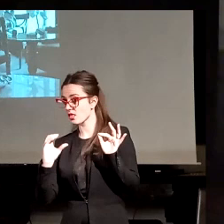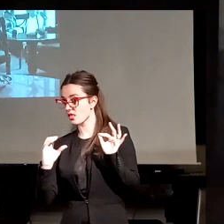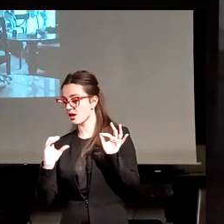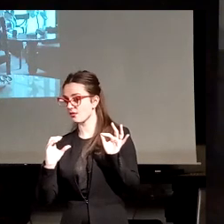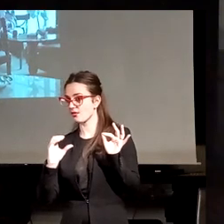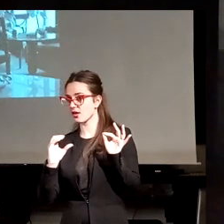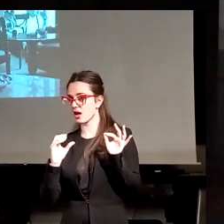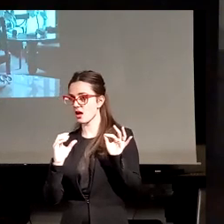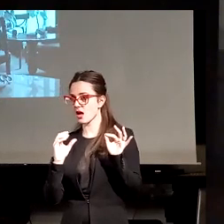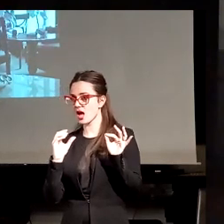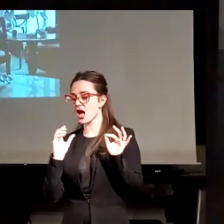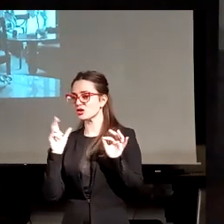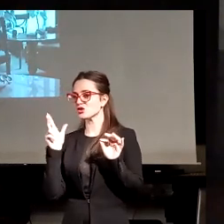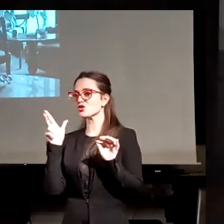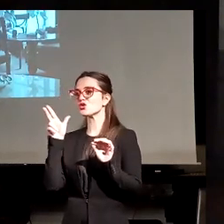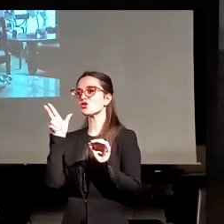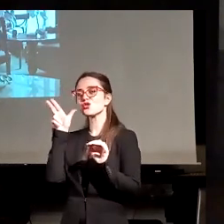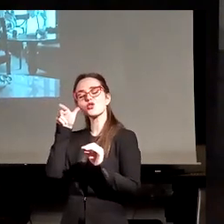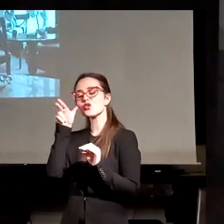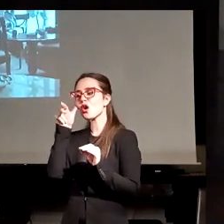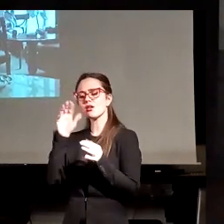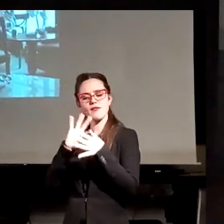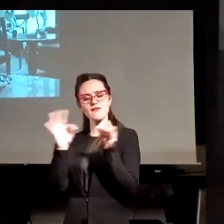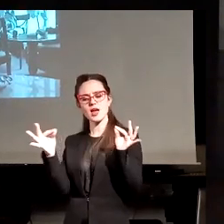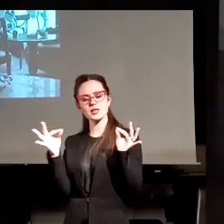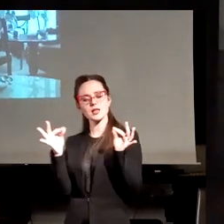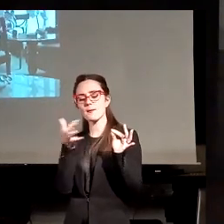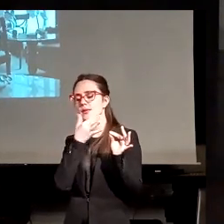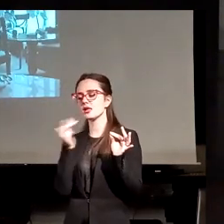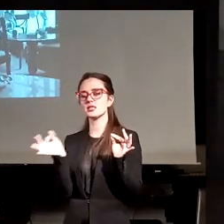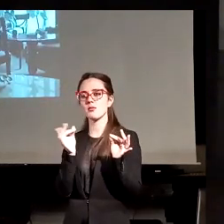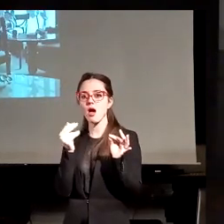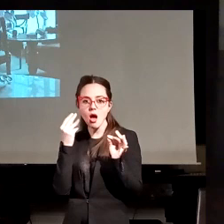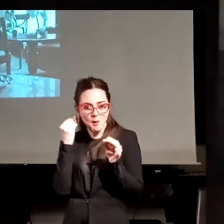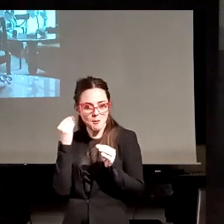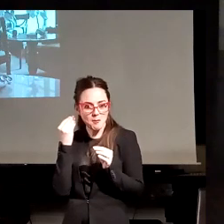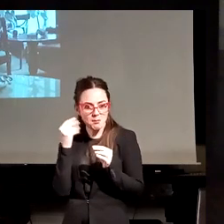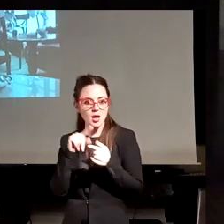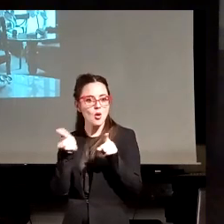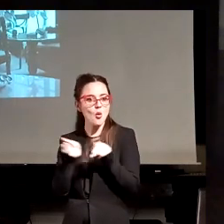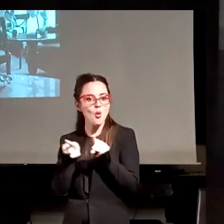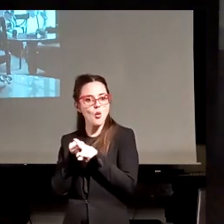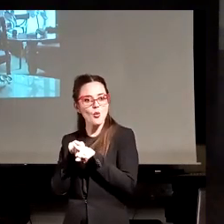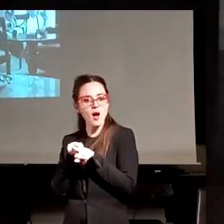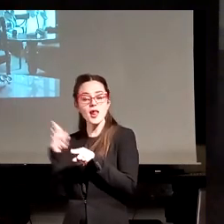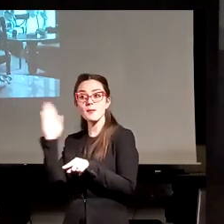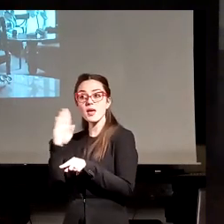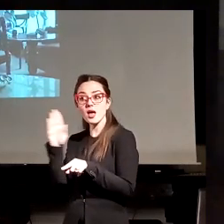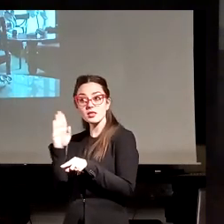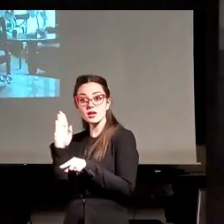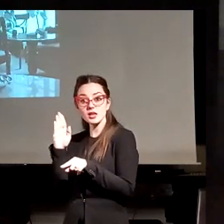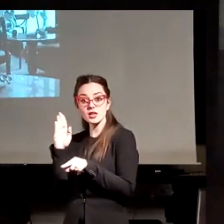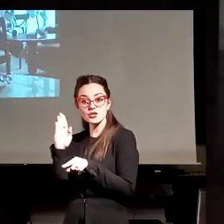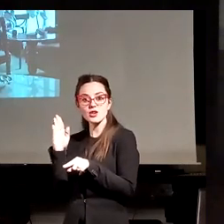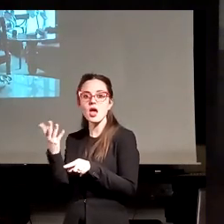sposerà una dedica bellissima inneschi fortunata questa e beatrice chissà se ci si rende conto